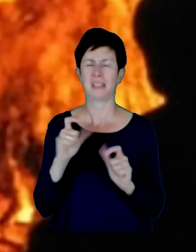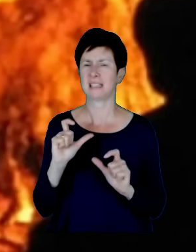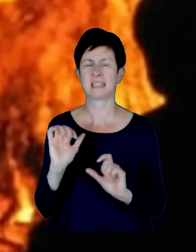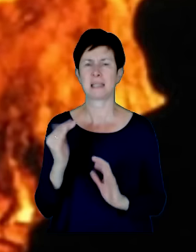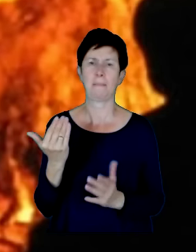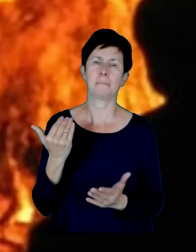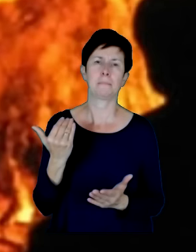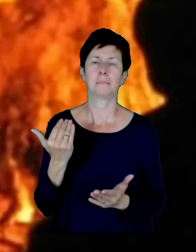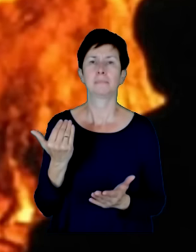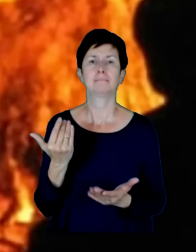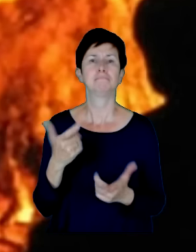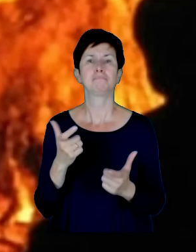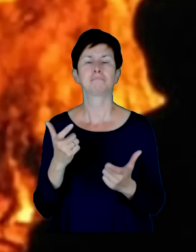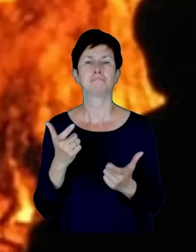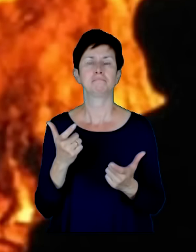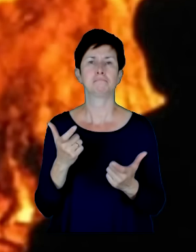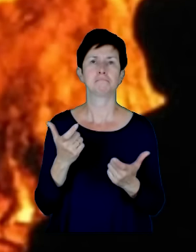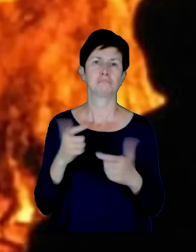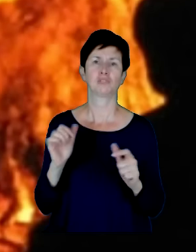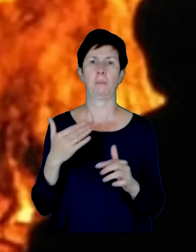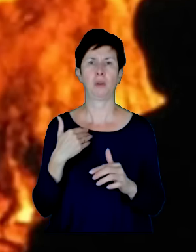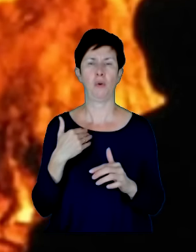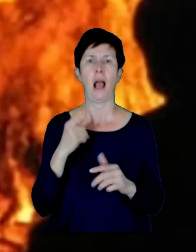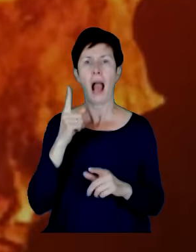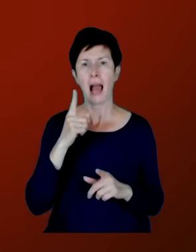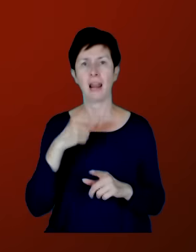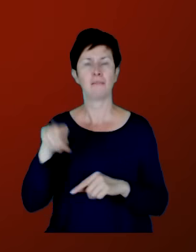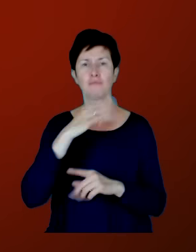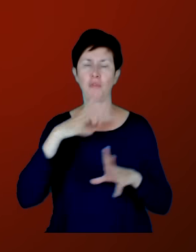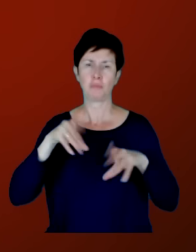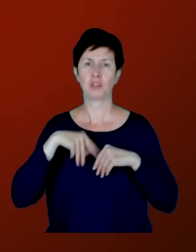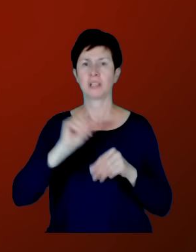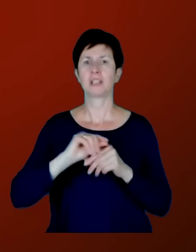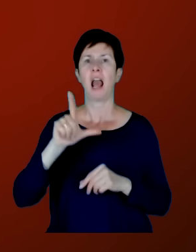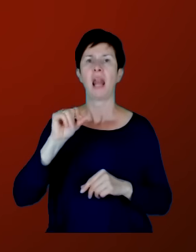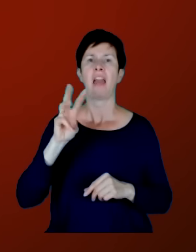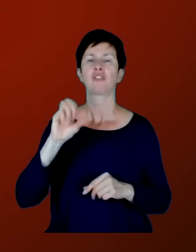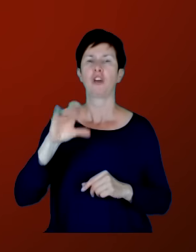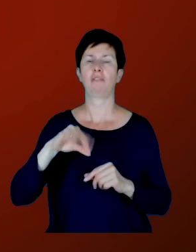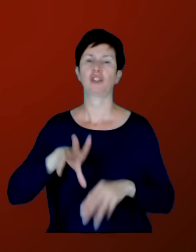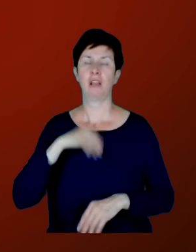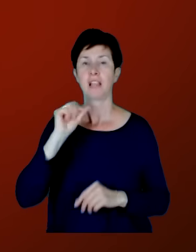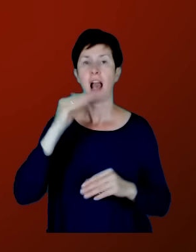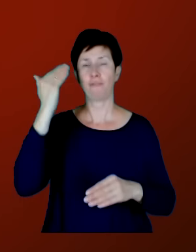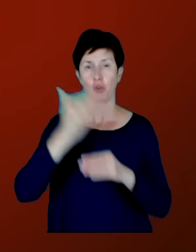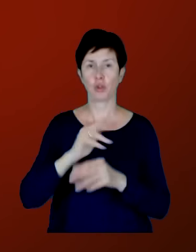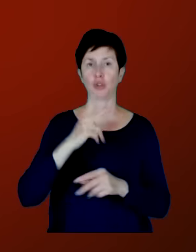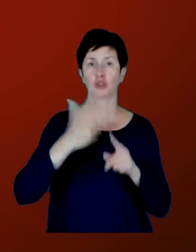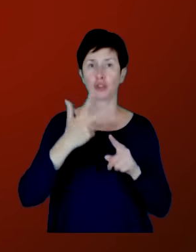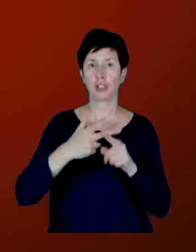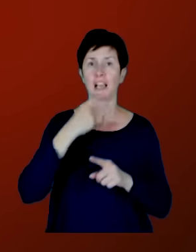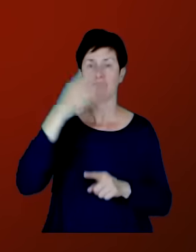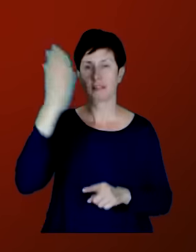usprawiedliwiał przyjęcie tej daty jako lewicowego święta natomiast noc 30 kwietnia na 1 maja to